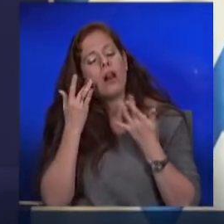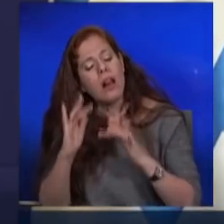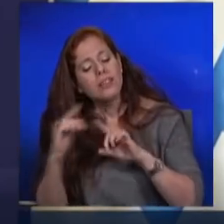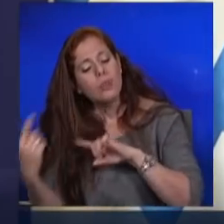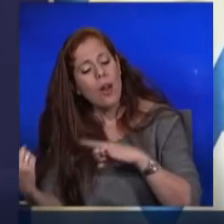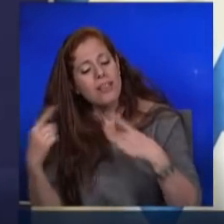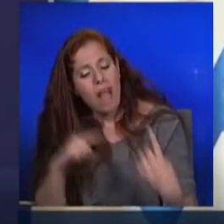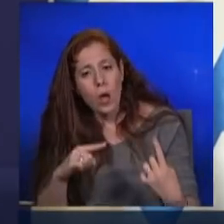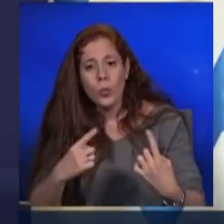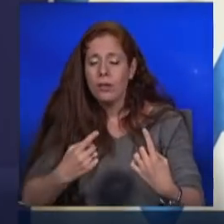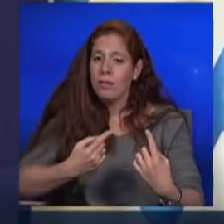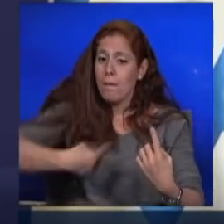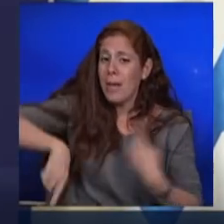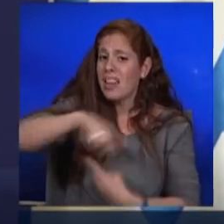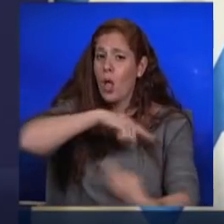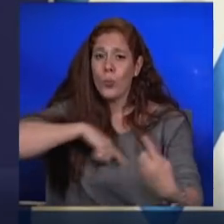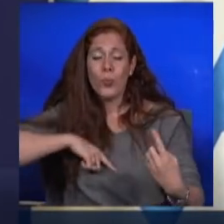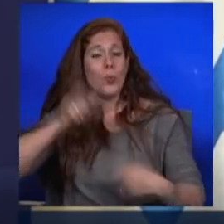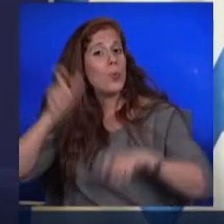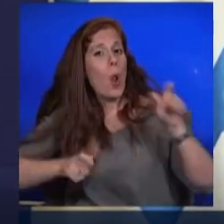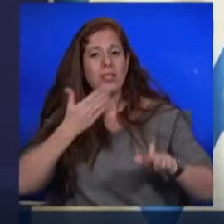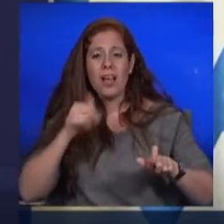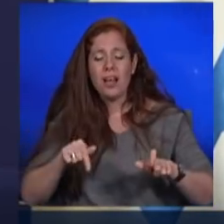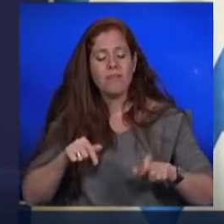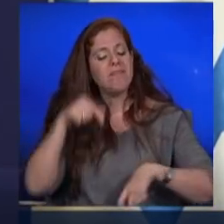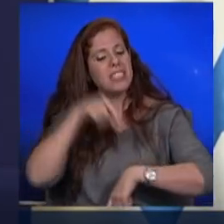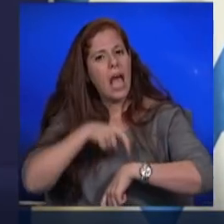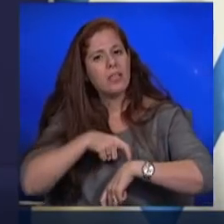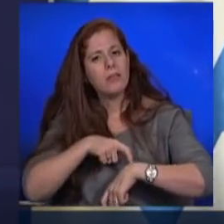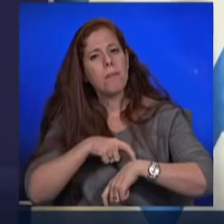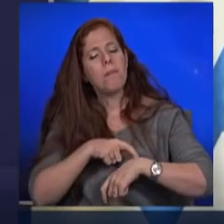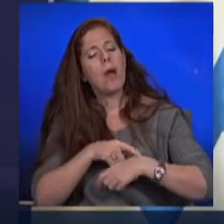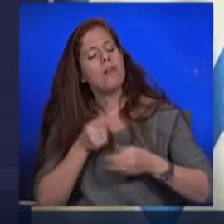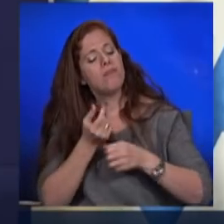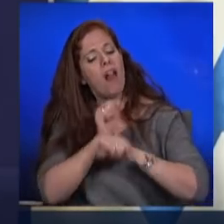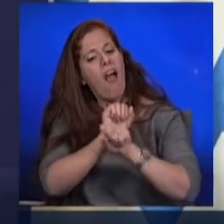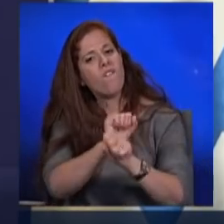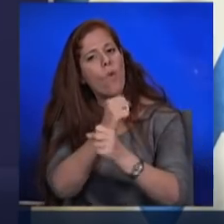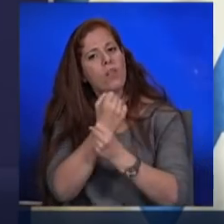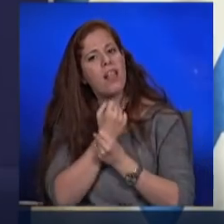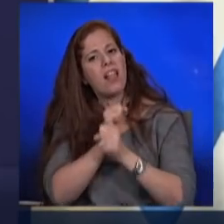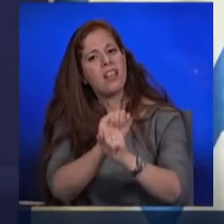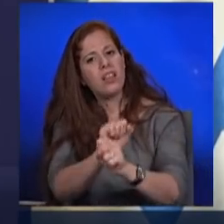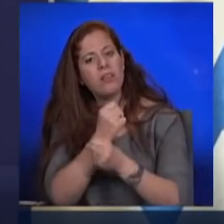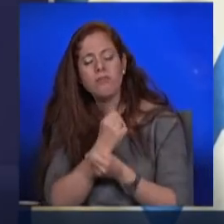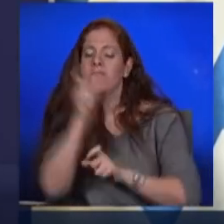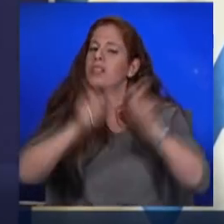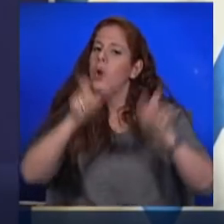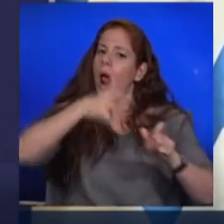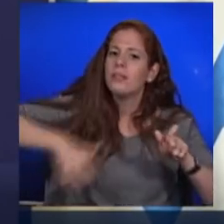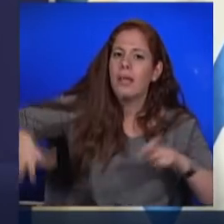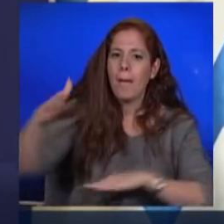בינינו, כל אזרחי ישראל. זו העת לערבות הדדית בין כל אזרחי המדינה. הצעד